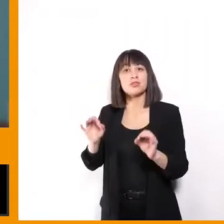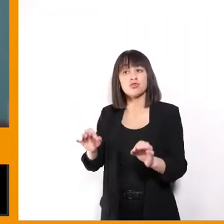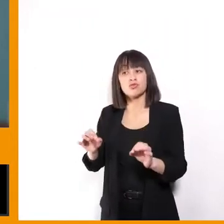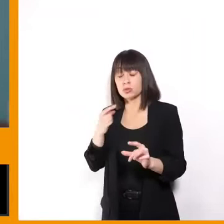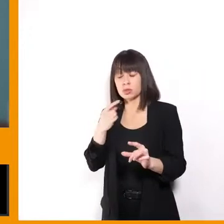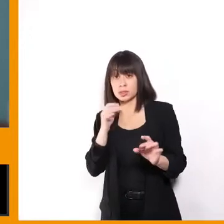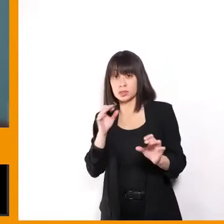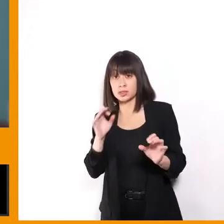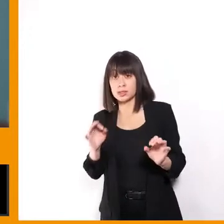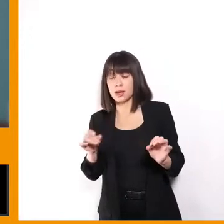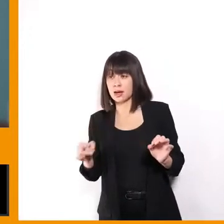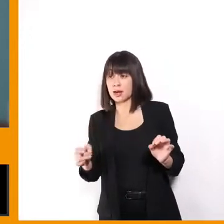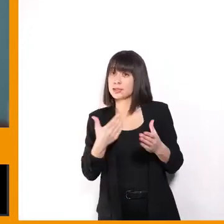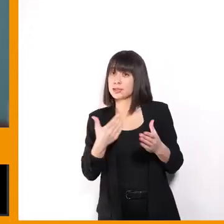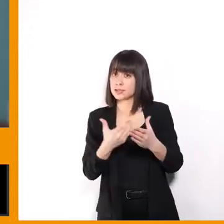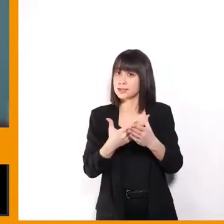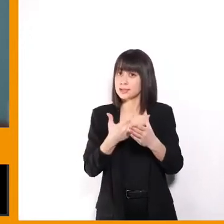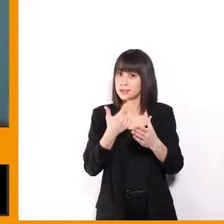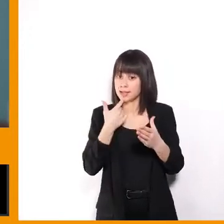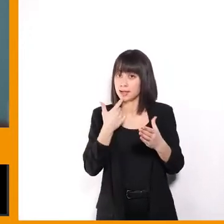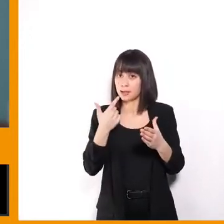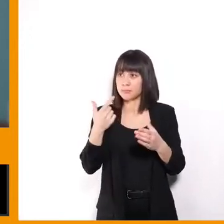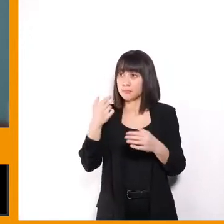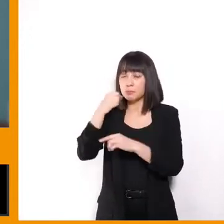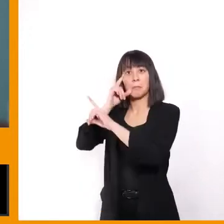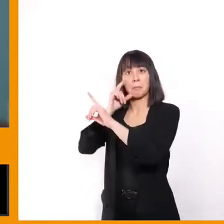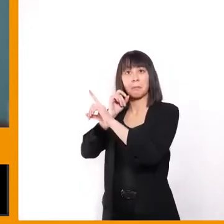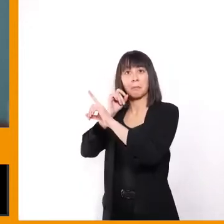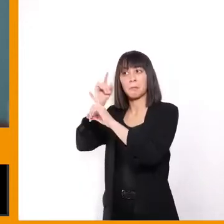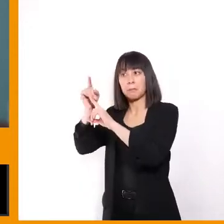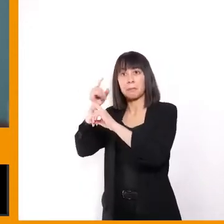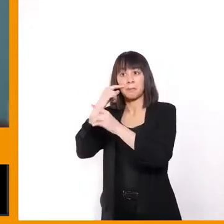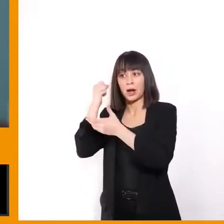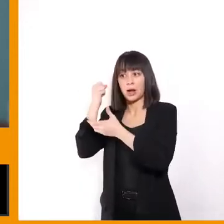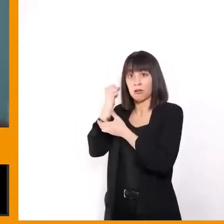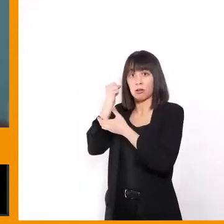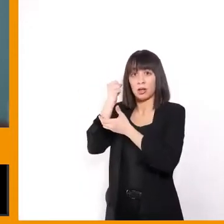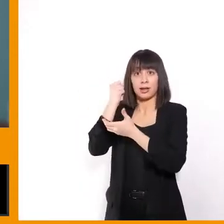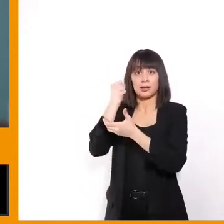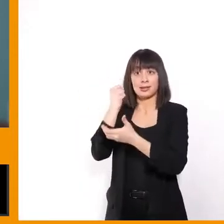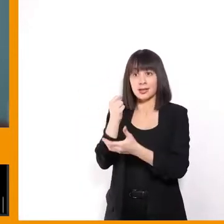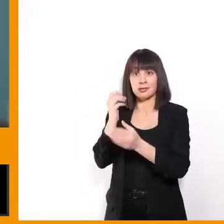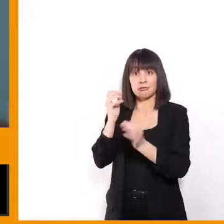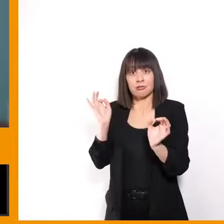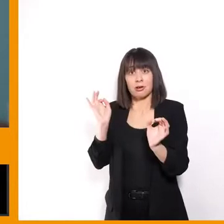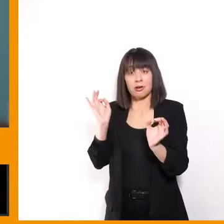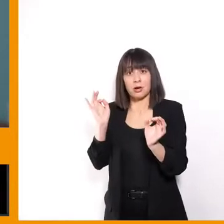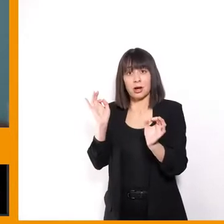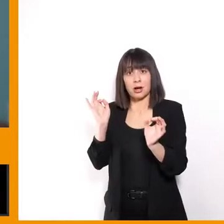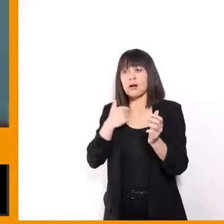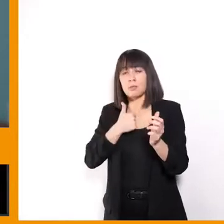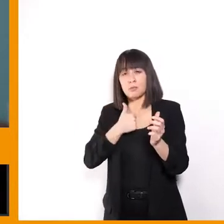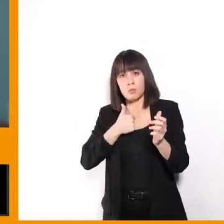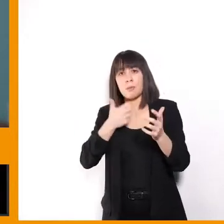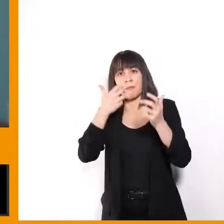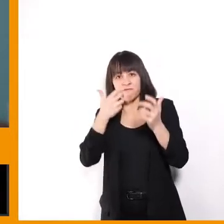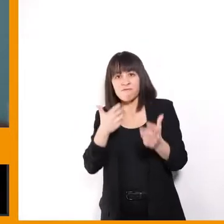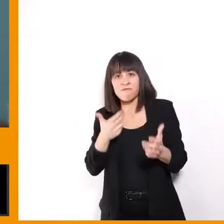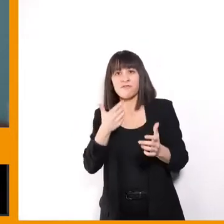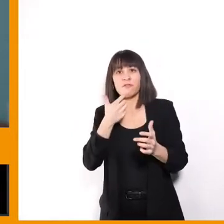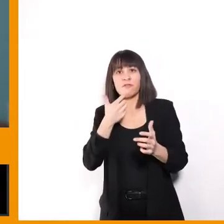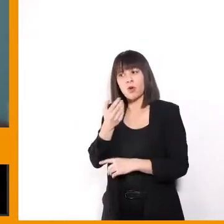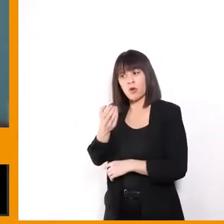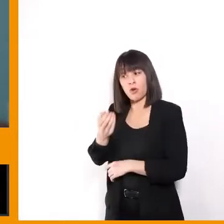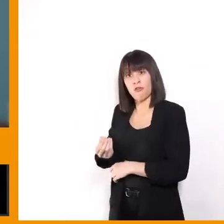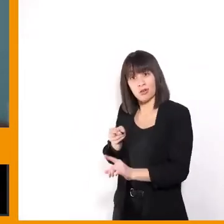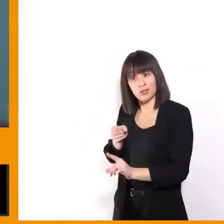pas de biens à transmettre à ces enfants. Et je veux que pour ces enfants, eh bien, ils puissent toucher au décès